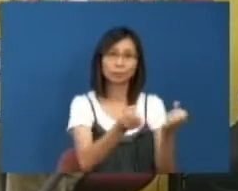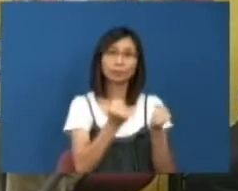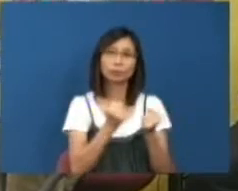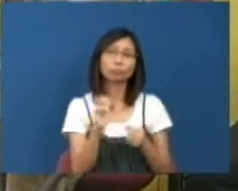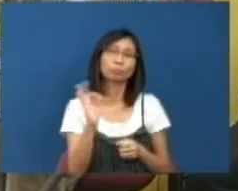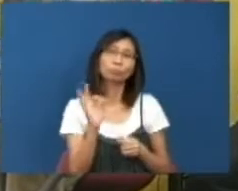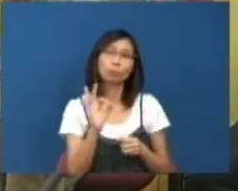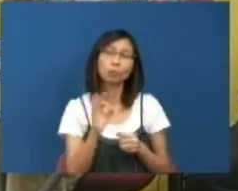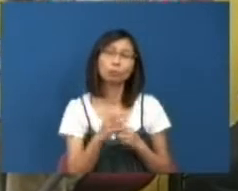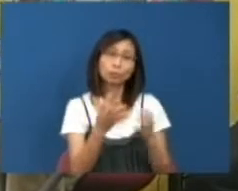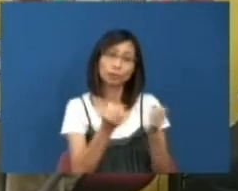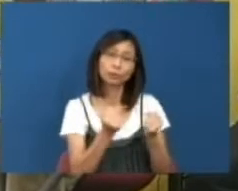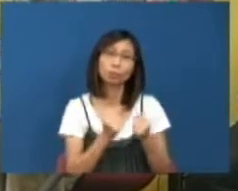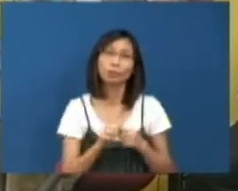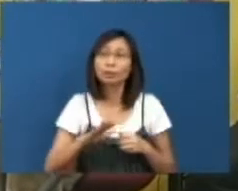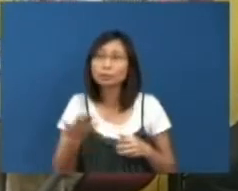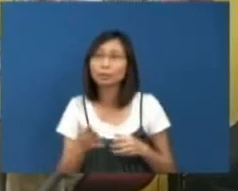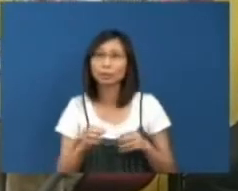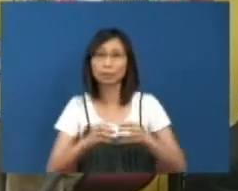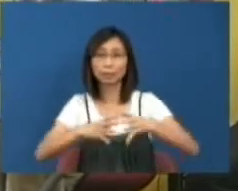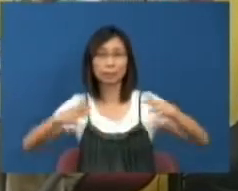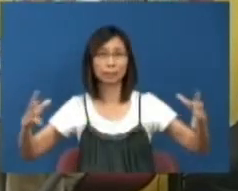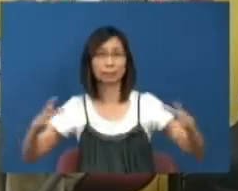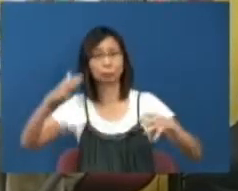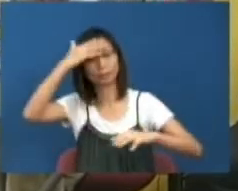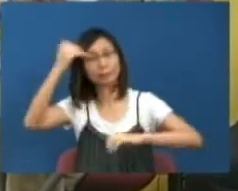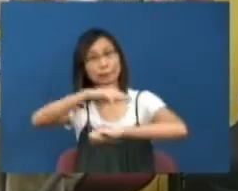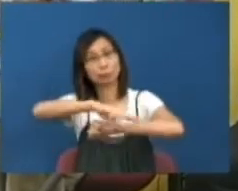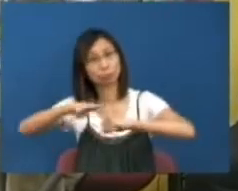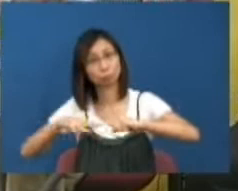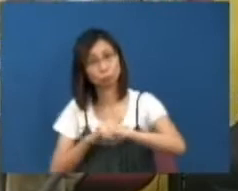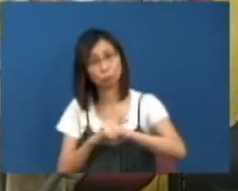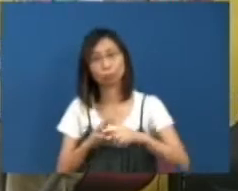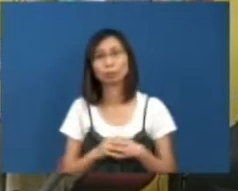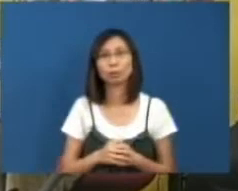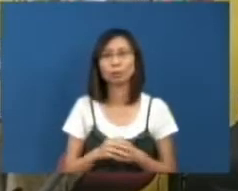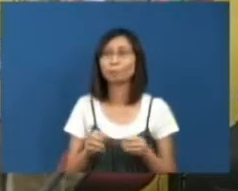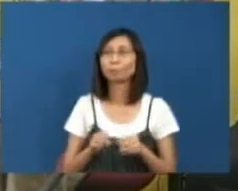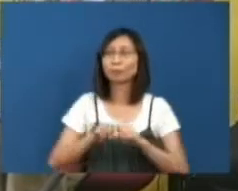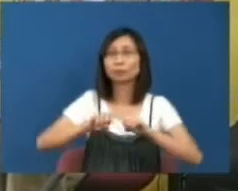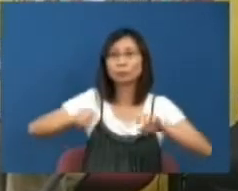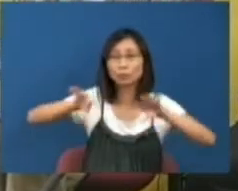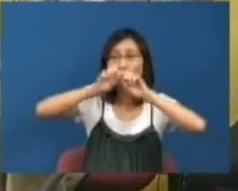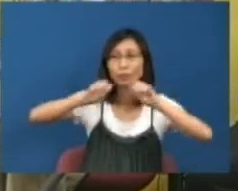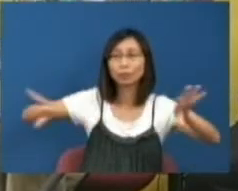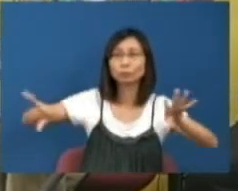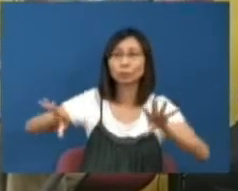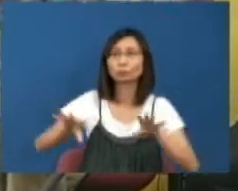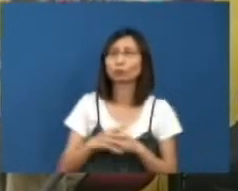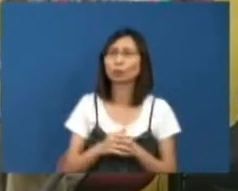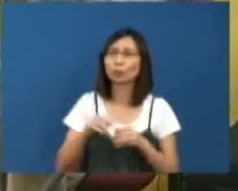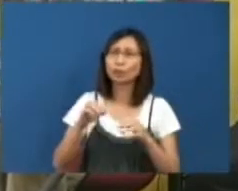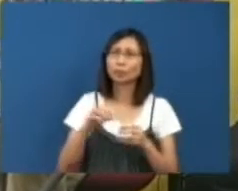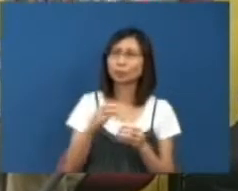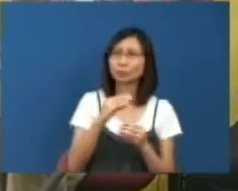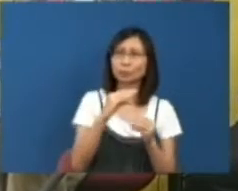咗。其實佢變相係增大咗熱島效應，即係變相咧係排放咗更多嘅 carbon dioxide 出嚟。 係啊，完全係啊。 佢即係自